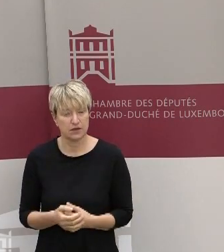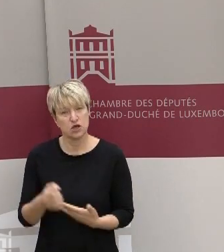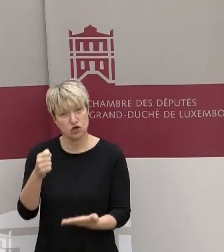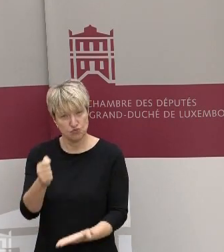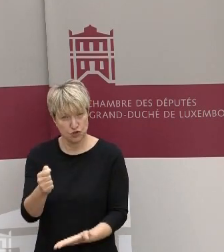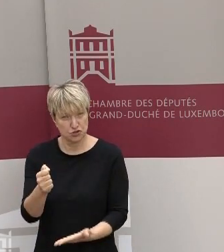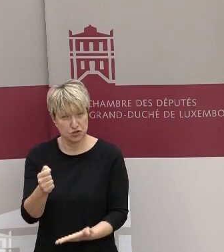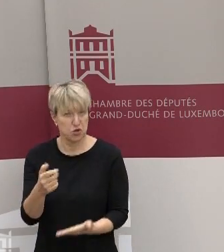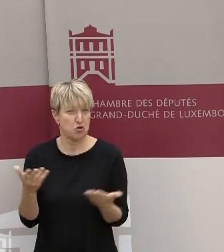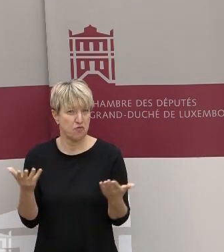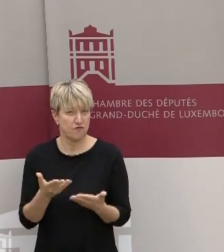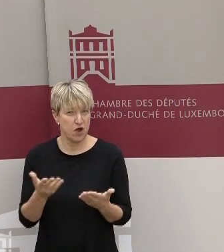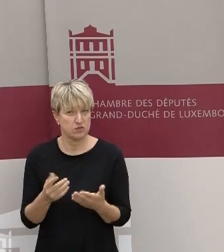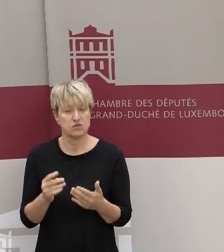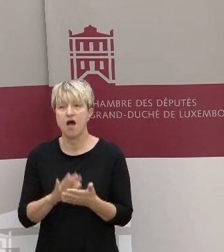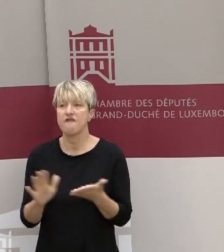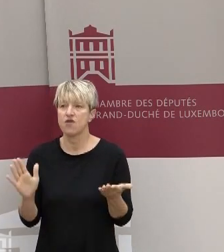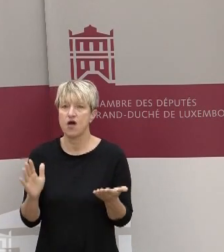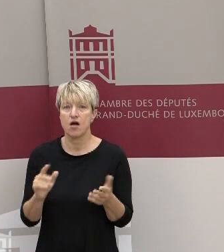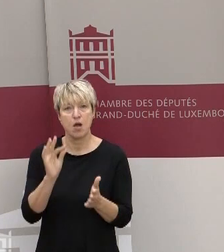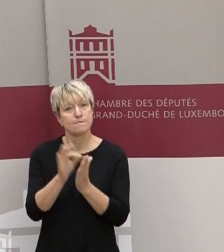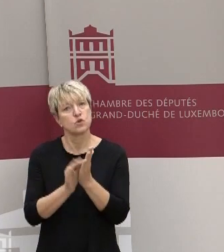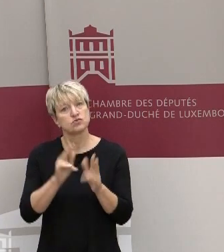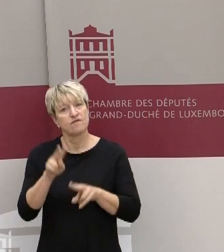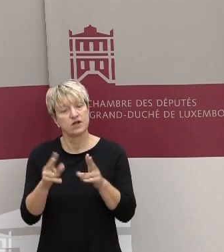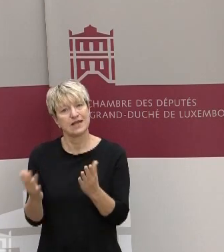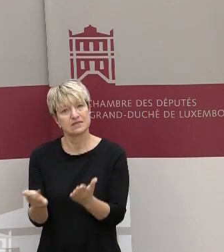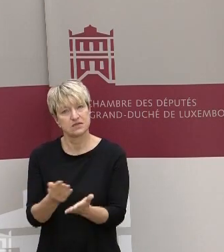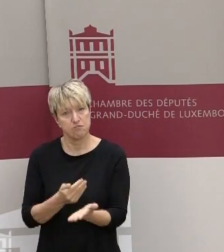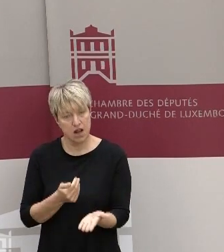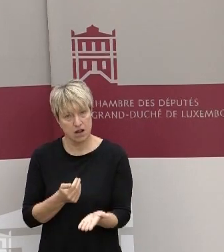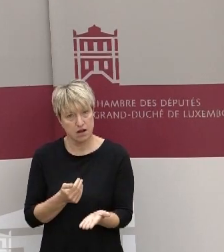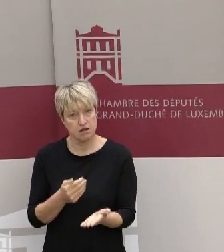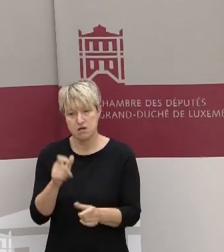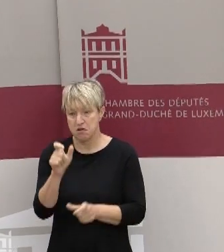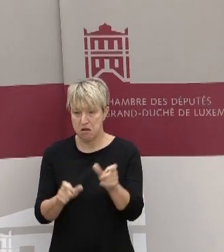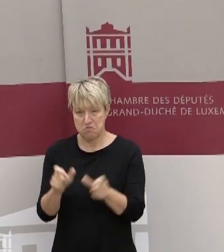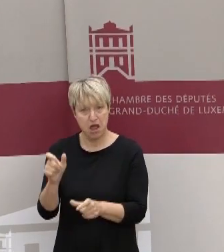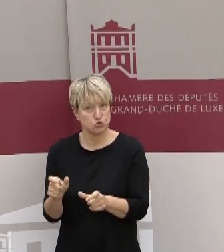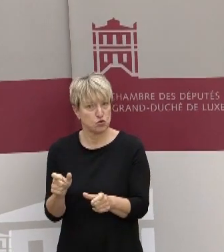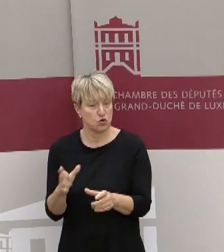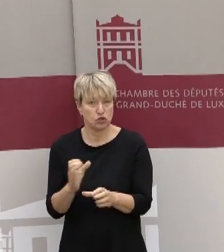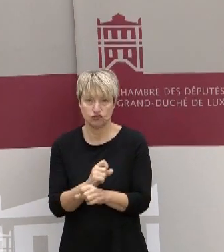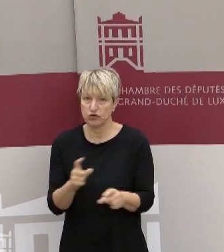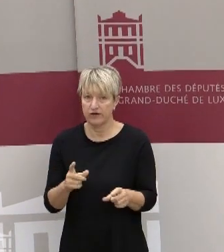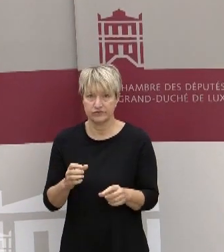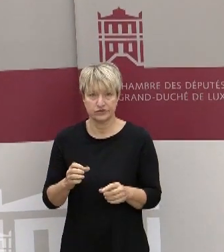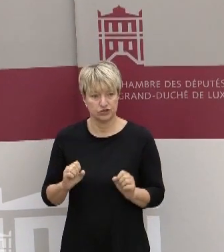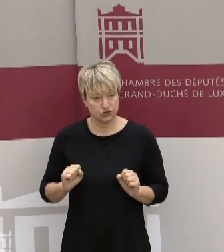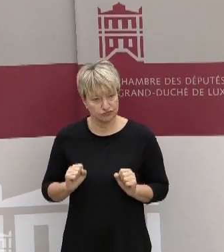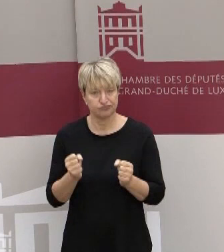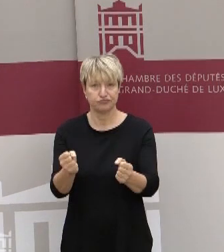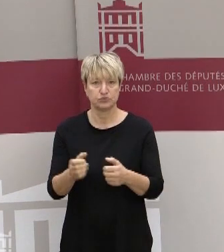geht aufhängen, um die Wirtschaft und Leute mehr PV-Anlagen zu bauen. Wir Piraten begrüßen die Idee voller Gans, hatten wir sie doch